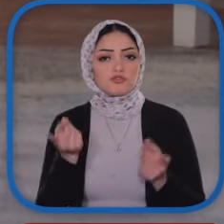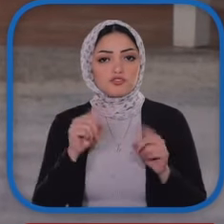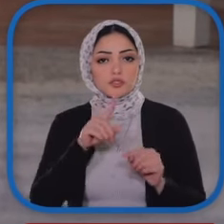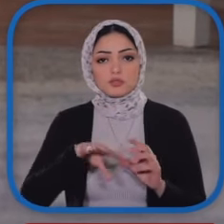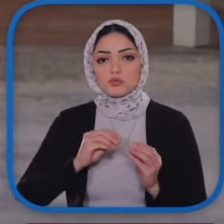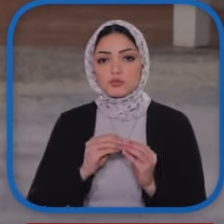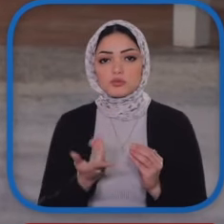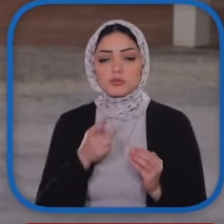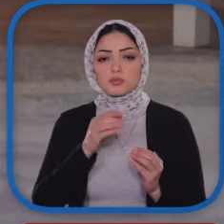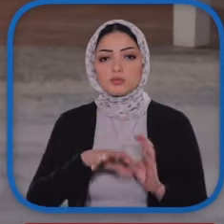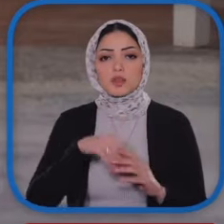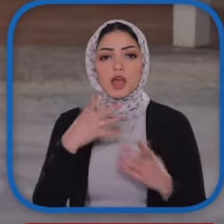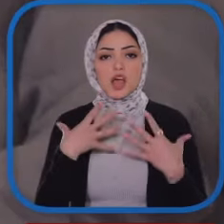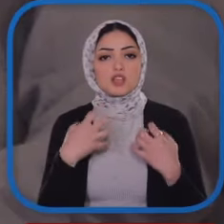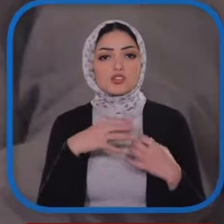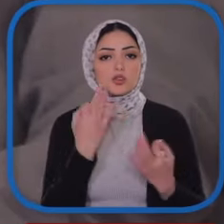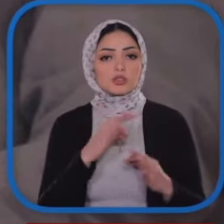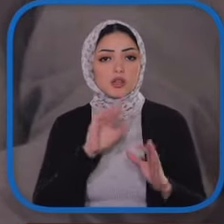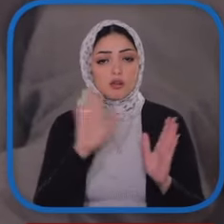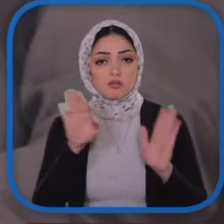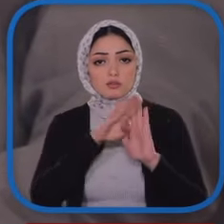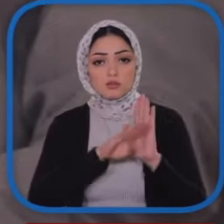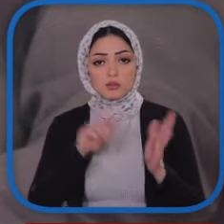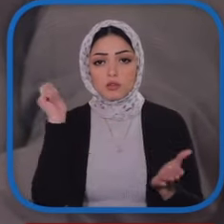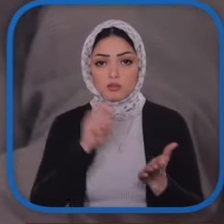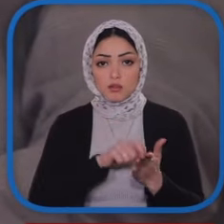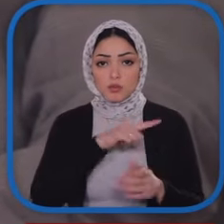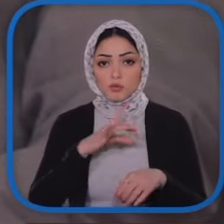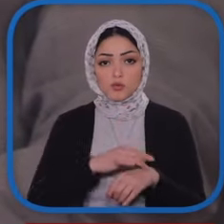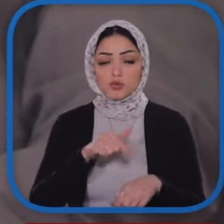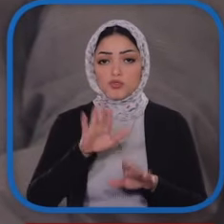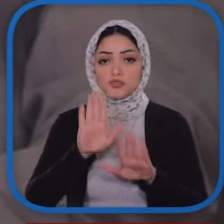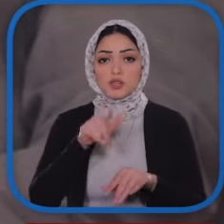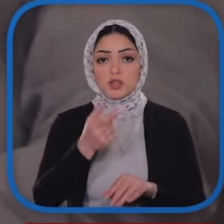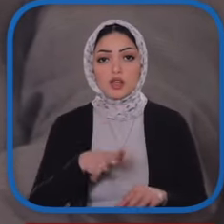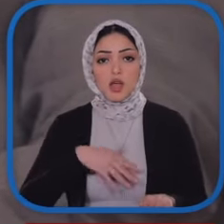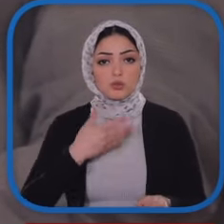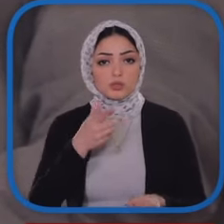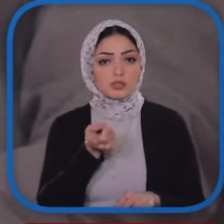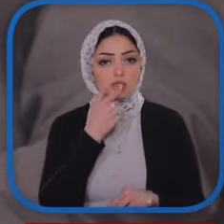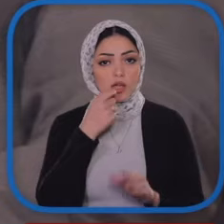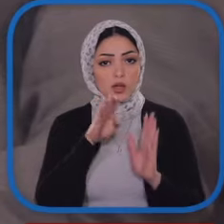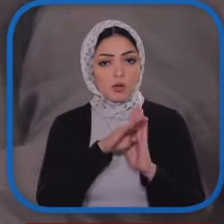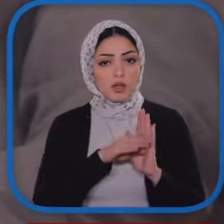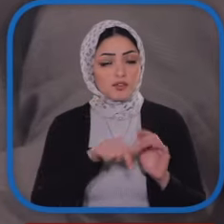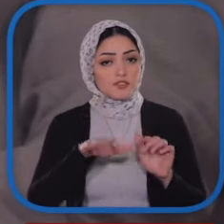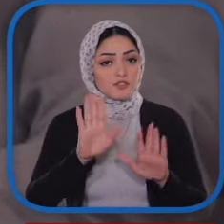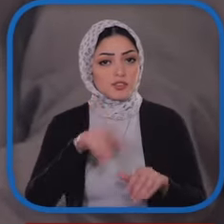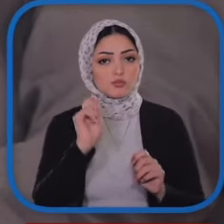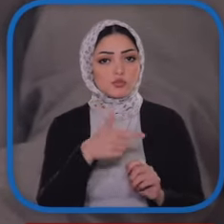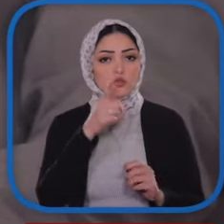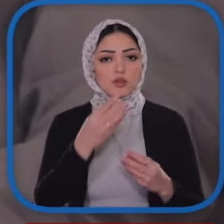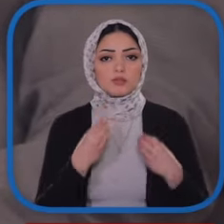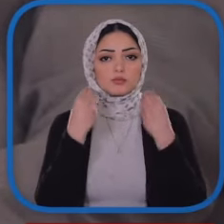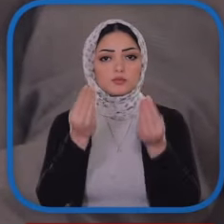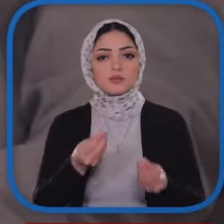على نتائج هذه التحاليل والاشعه، وتقييم ما إذا كان هيحتاج للعلاج بيتم صرف العلاج مباشرة